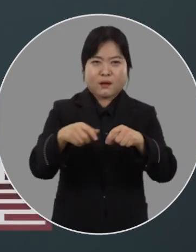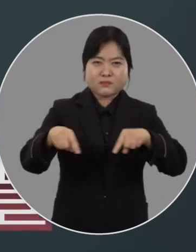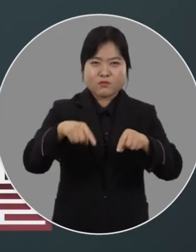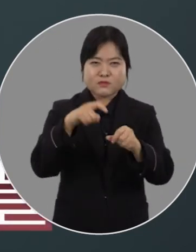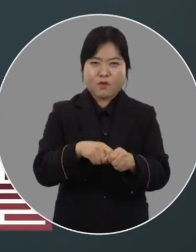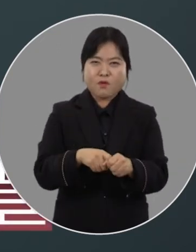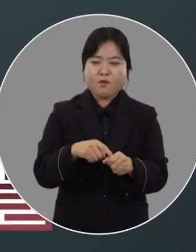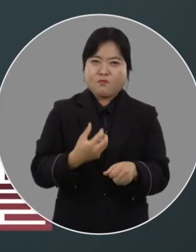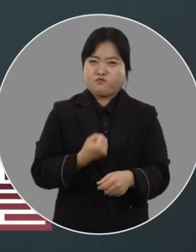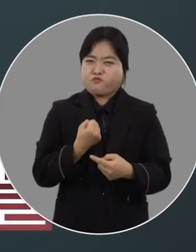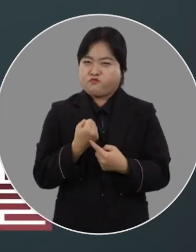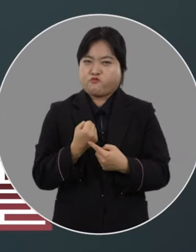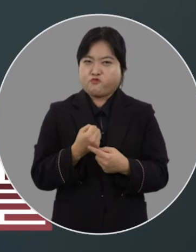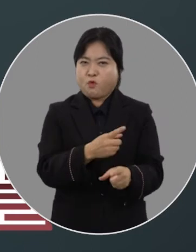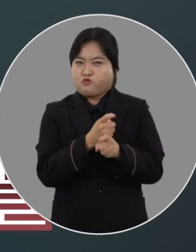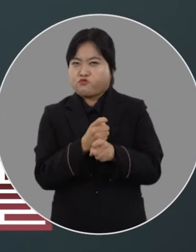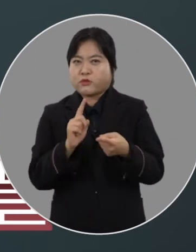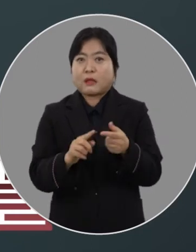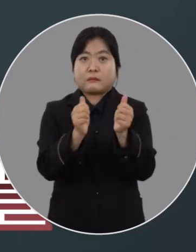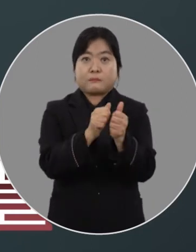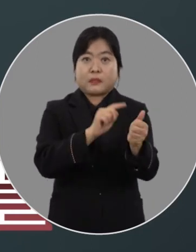정치적인 원한을 샀던 남자를 갖다가